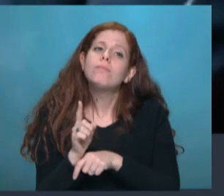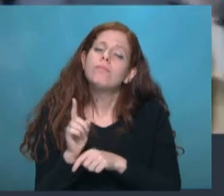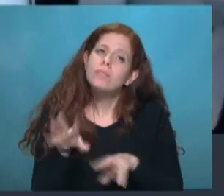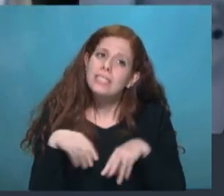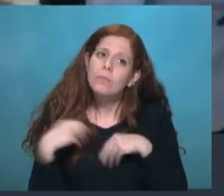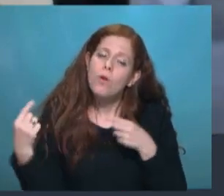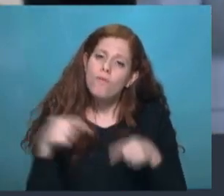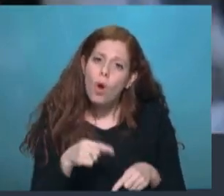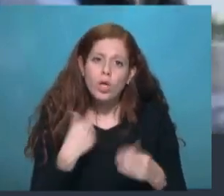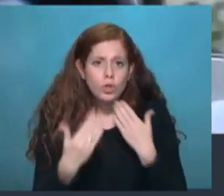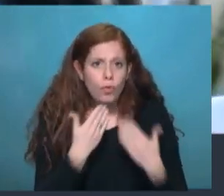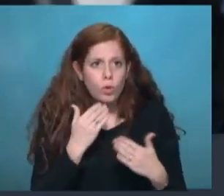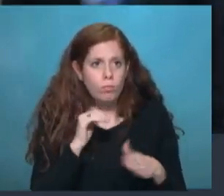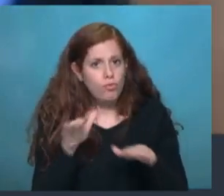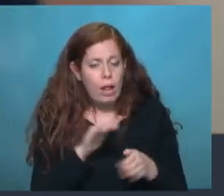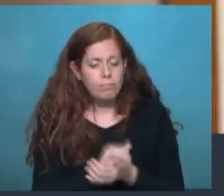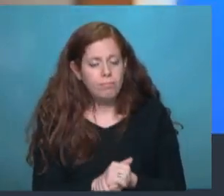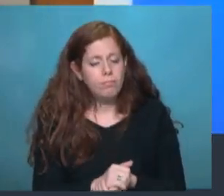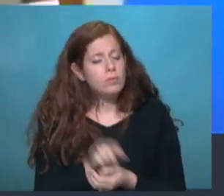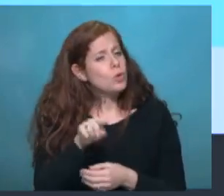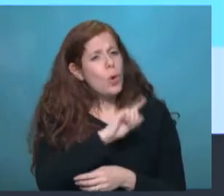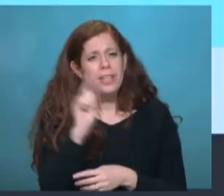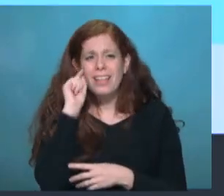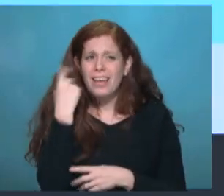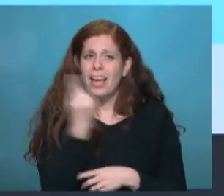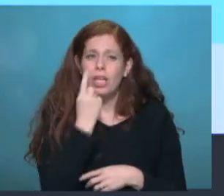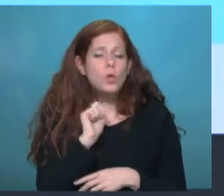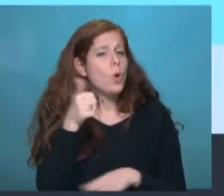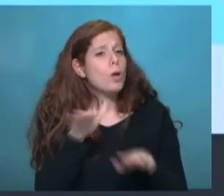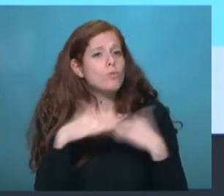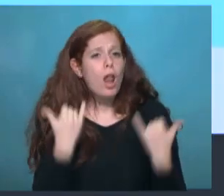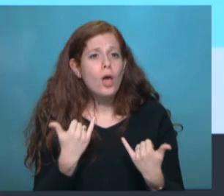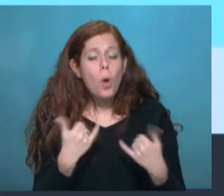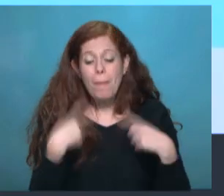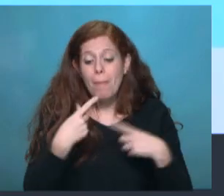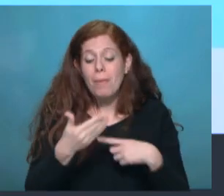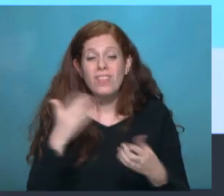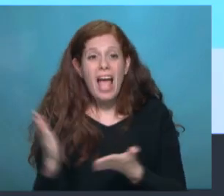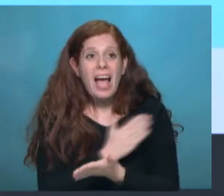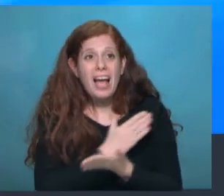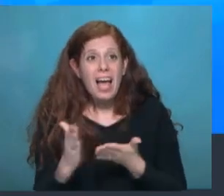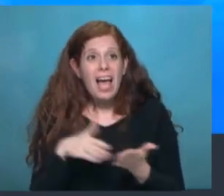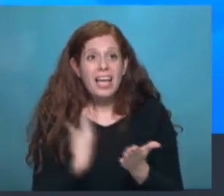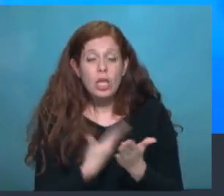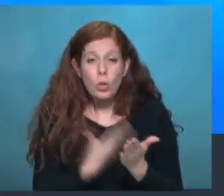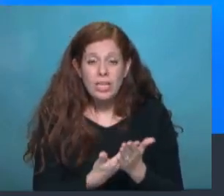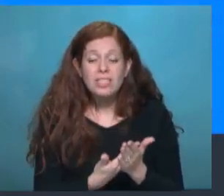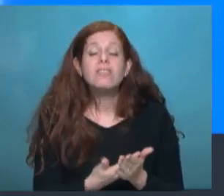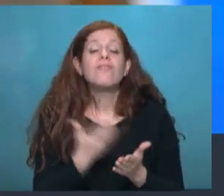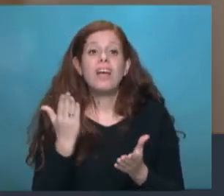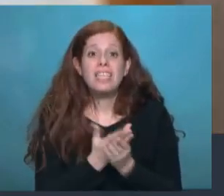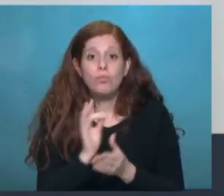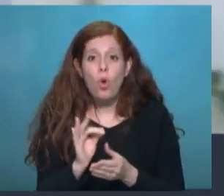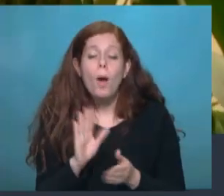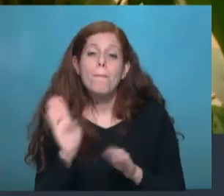הממשלה. זאת לא הייתה הדאגה היחידה של ראש הממשלה היום. ימים לפני הכרעת היועץ בתיקיו, נתניהו מקבל היום